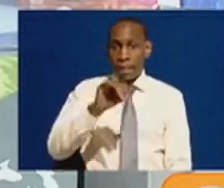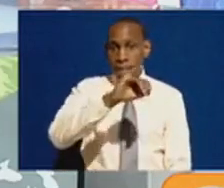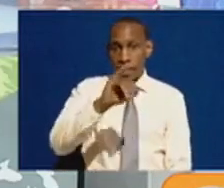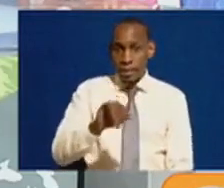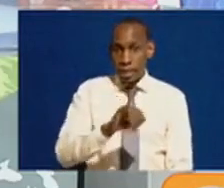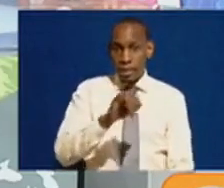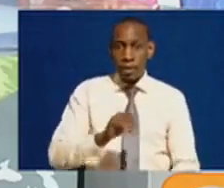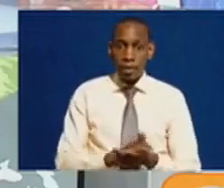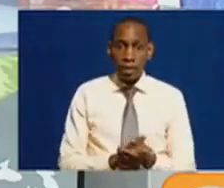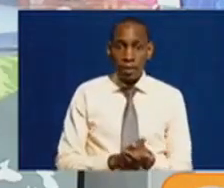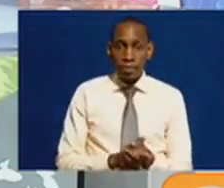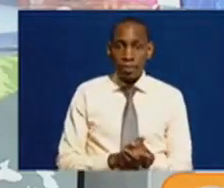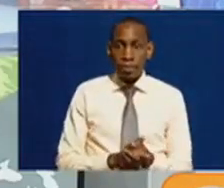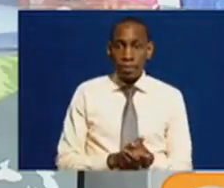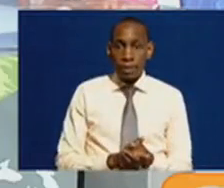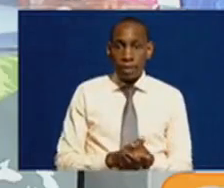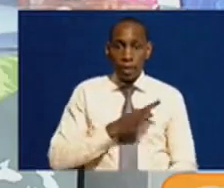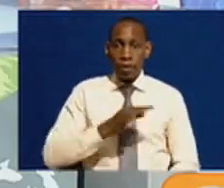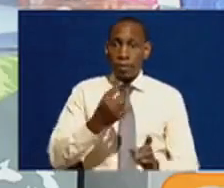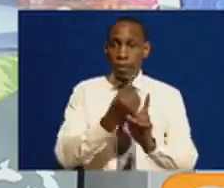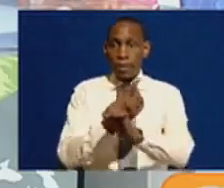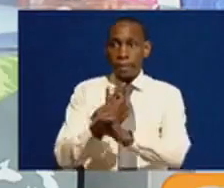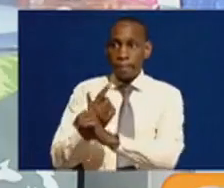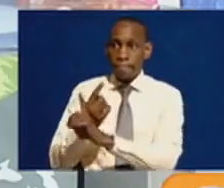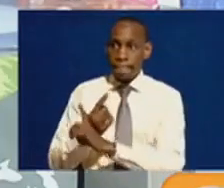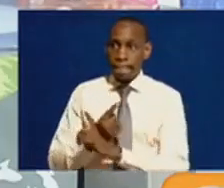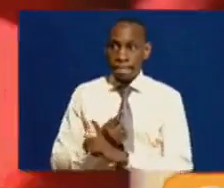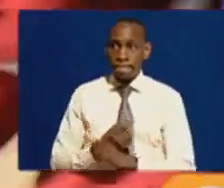fomu zao zitakuwa tofauti.